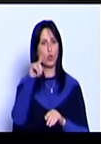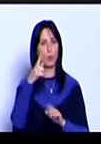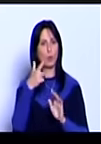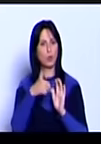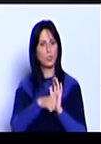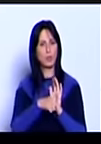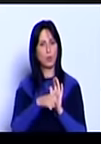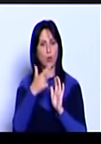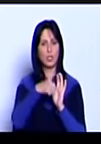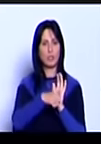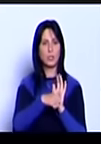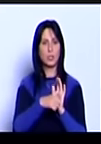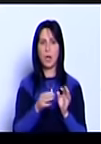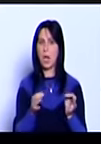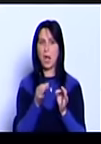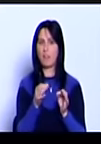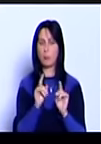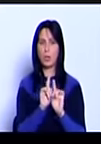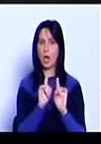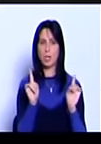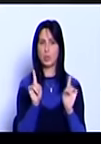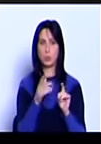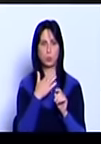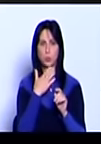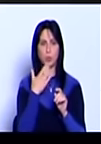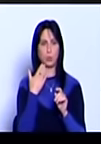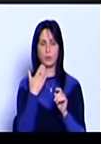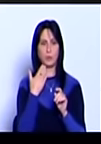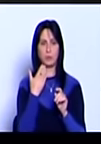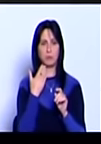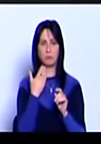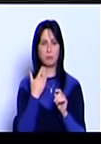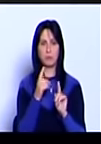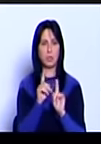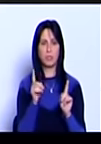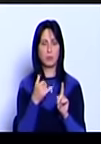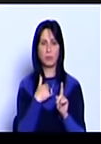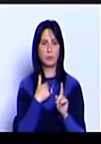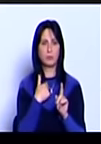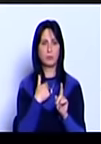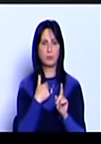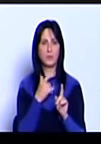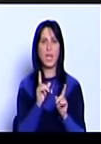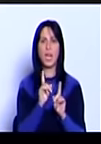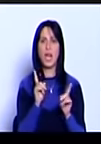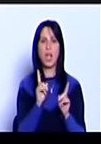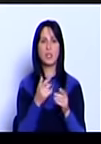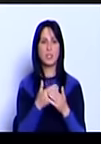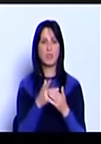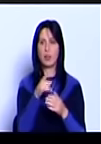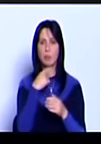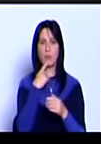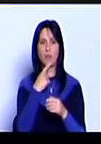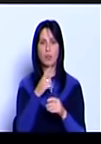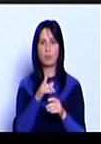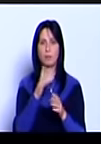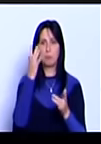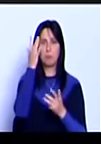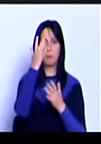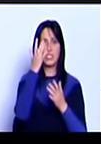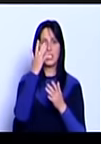თარიღებთან 26-თან? არავითარი განსაკუთრებული აქვს სიმბოლიზმი. ან რაღაცა როგორც თქვენ ბძანეთ მისტიკური